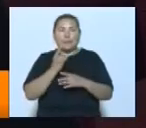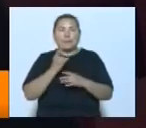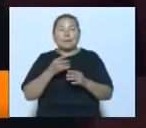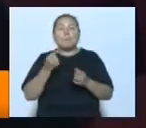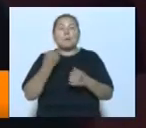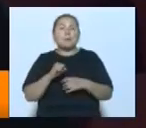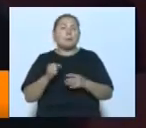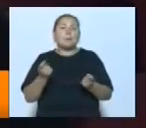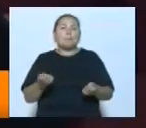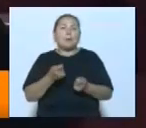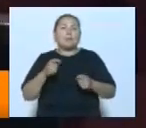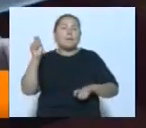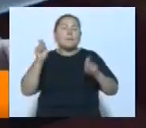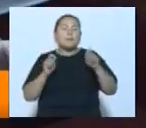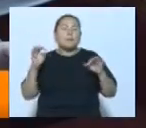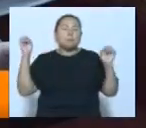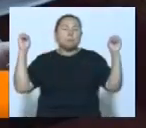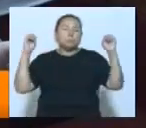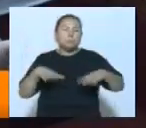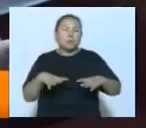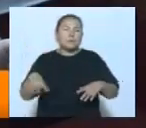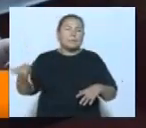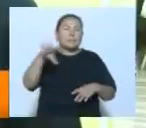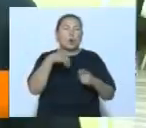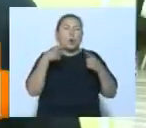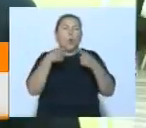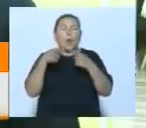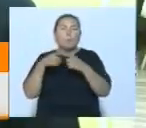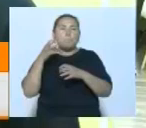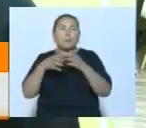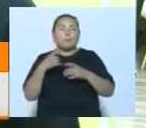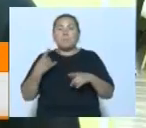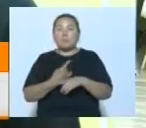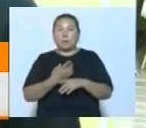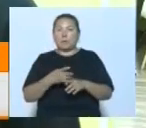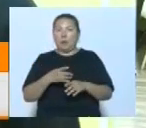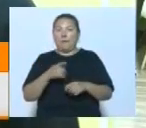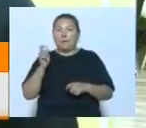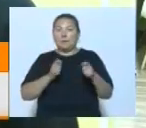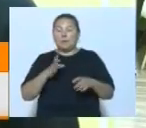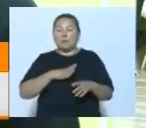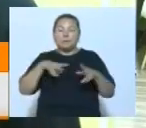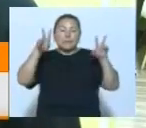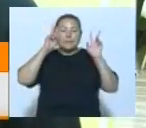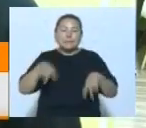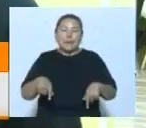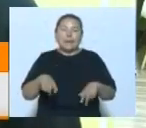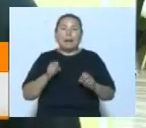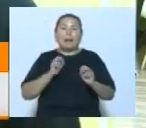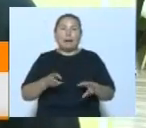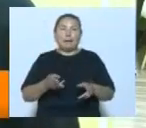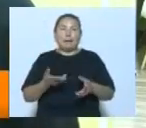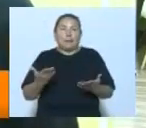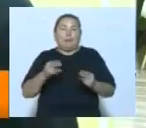мало, ведь на фестиваль съехались актеры со всех уголков мира. Первый раз были на этом фестивале, мы не знаем их формат,